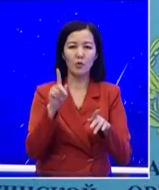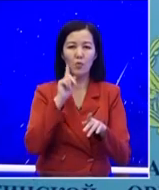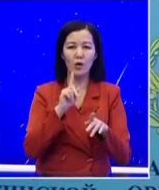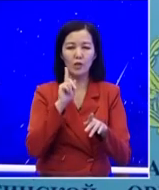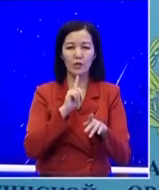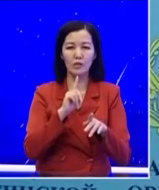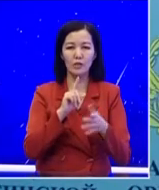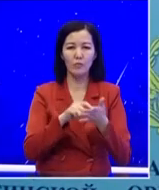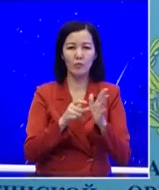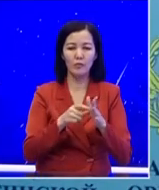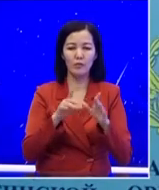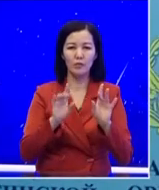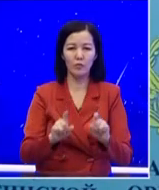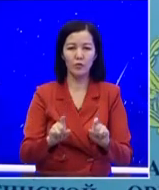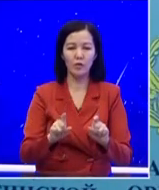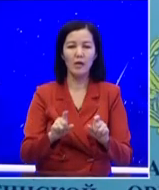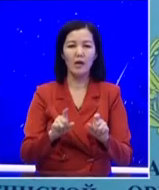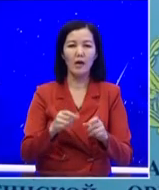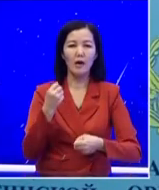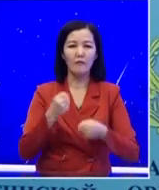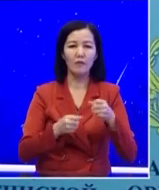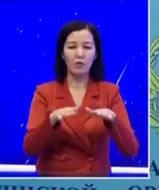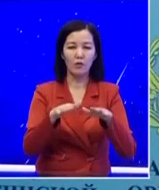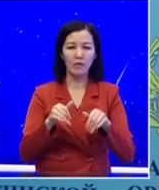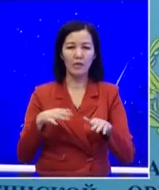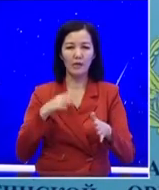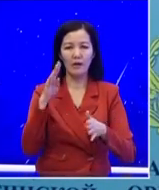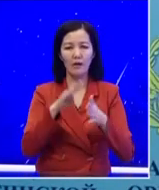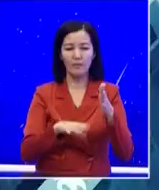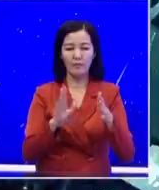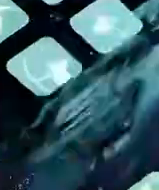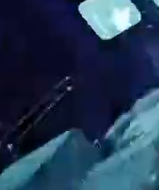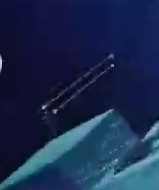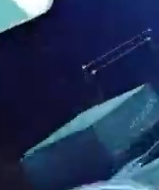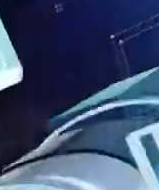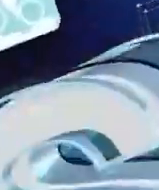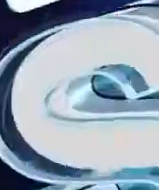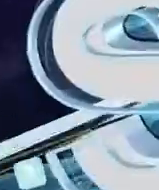ұстау абақтысында қамауда отыр. Ал автокөлік тәркіленіп, айып тұрағына қойылған.